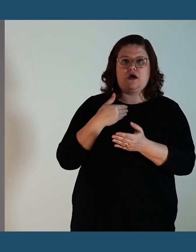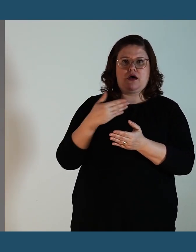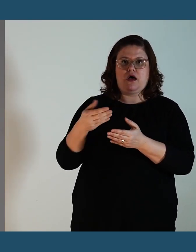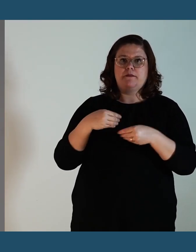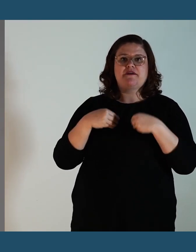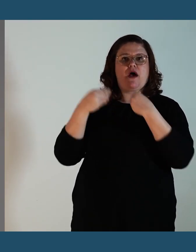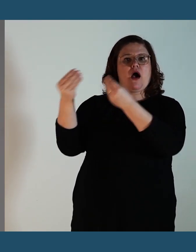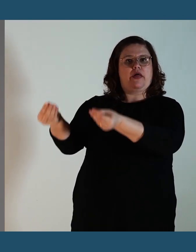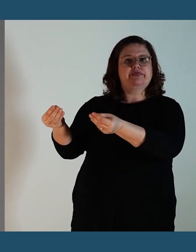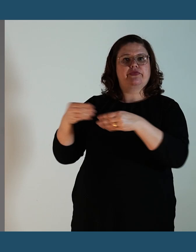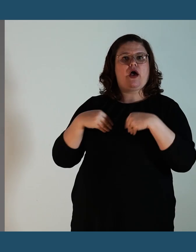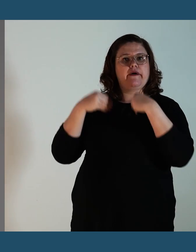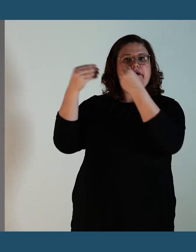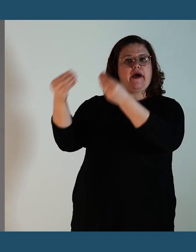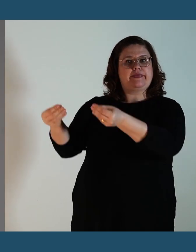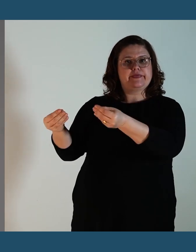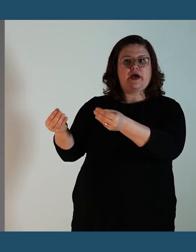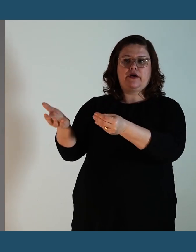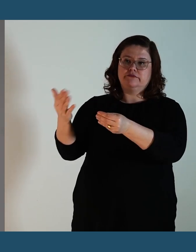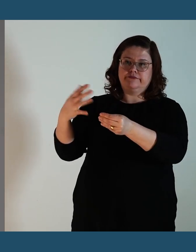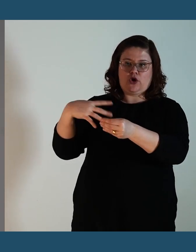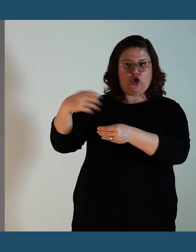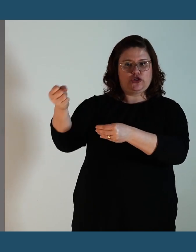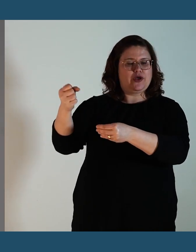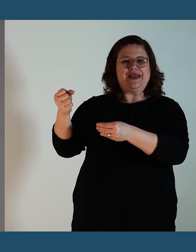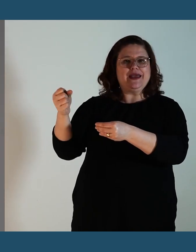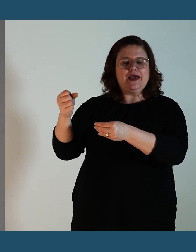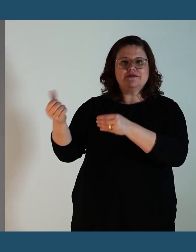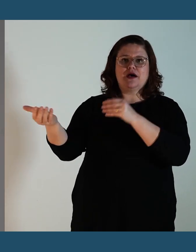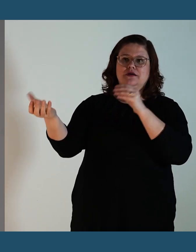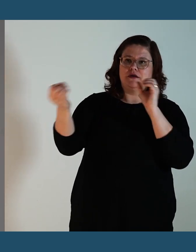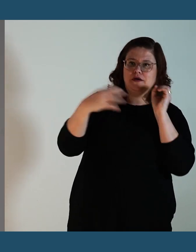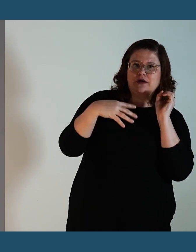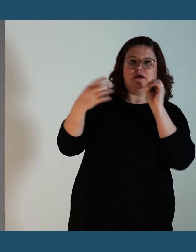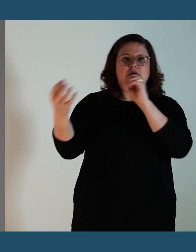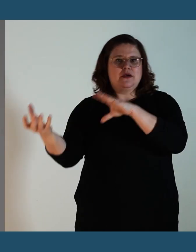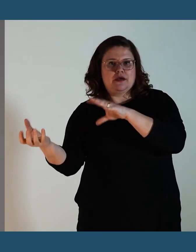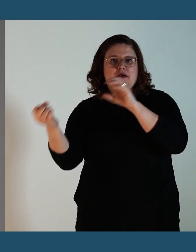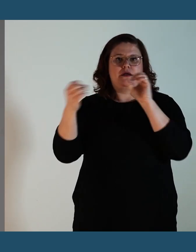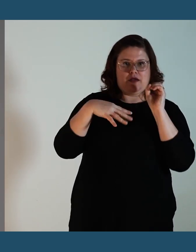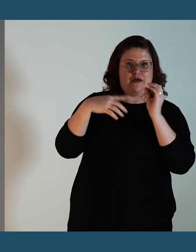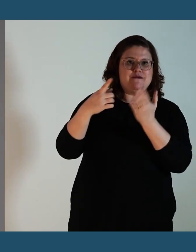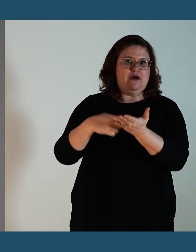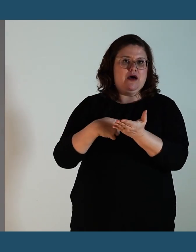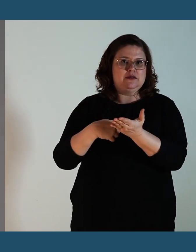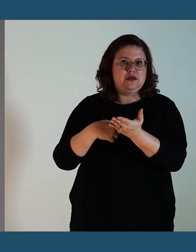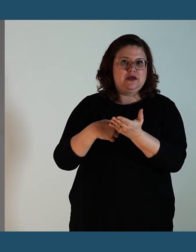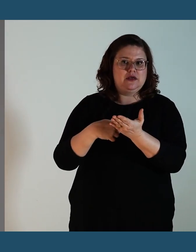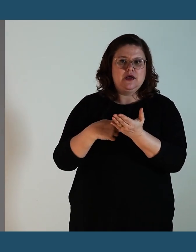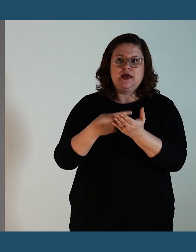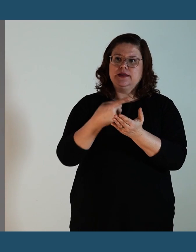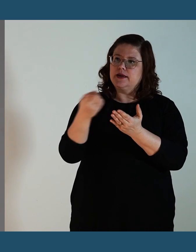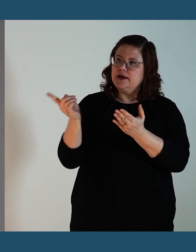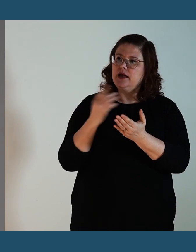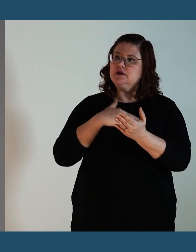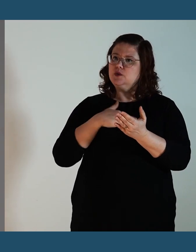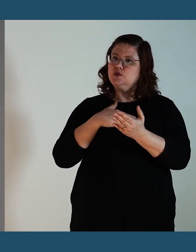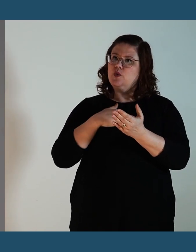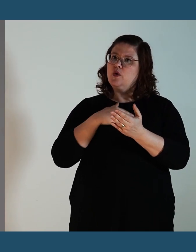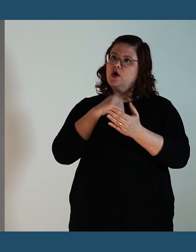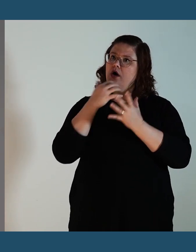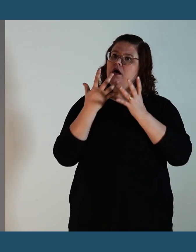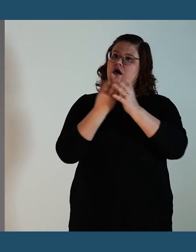me annetaan täältä nyt tätä, tulkaa ja ottakaa, vaan nimenomaan se, että miten he kokisivat sen